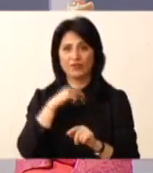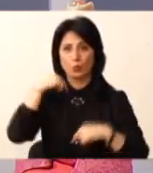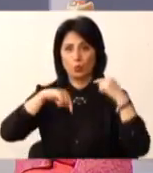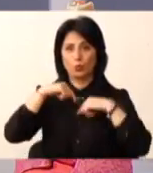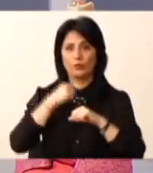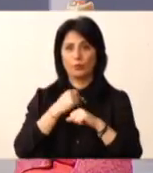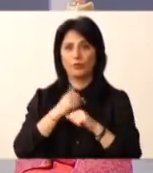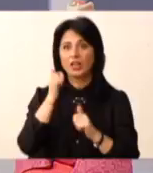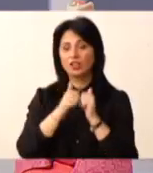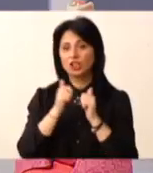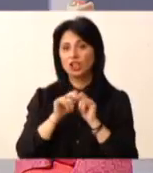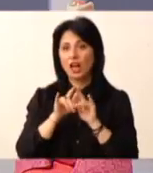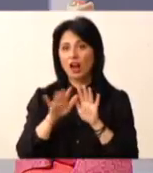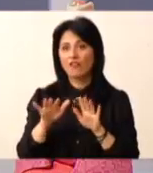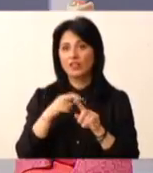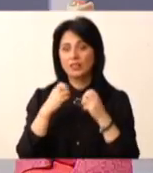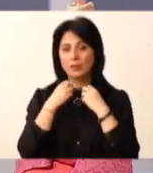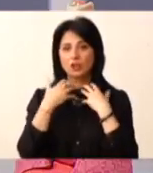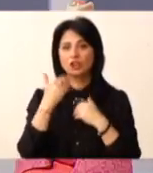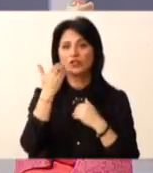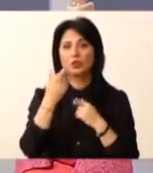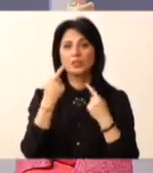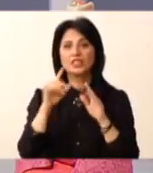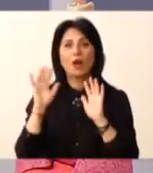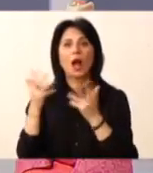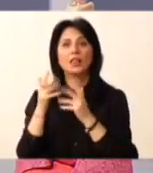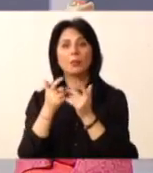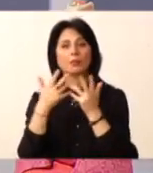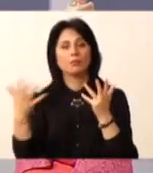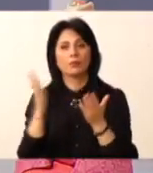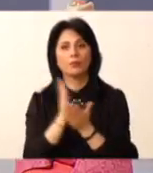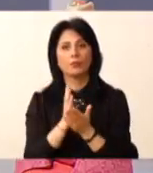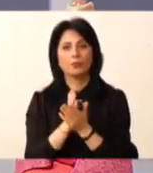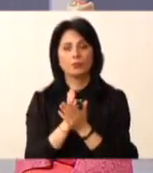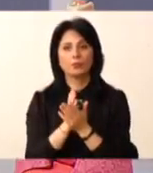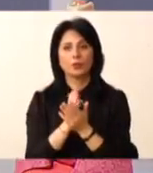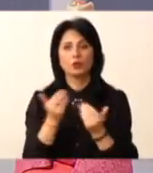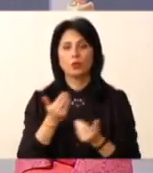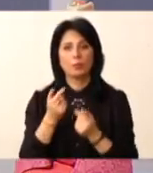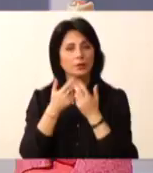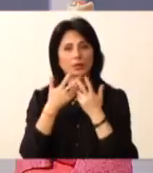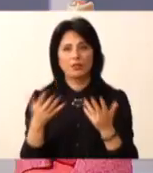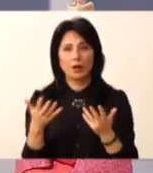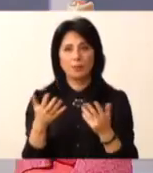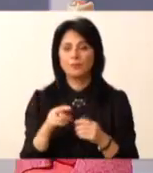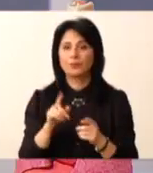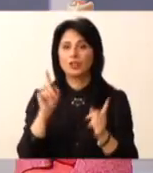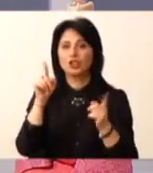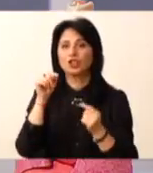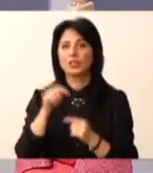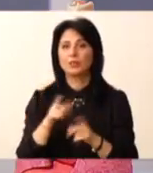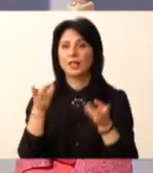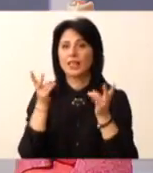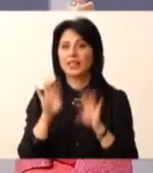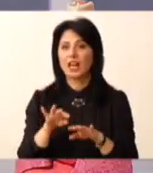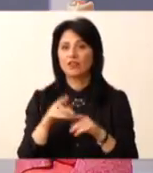ბაბო, ყველაზე ხშირად გავრცელებული, იმიტომ რომ ფარისებრი ჯირკვლის სხვა ანთებები შეიძლება შეგვხვდეს ცხოვრებაში და შესაბამისად